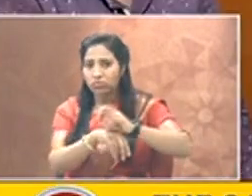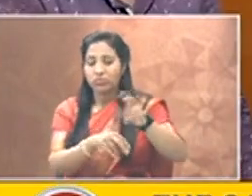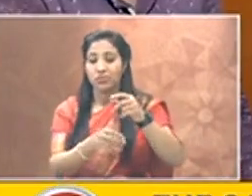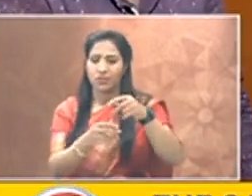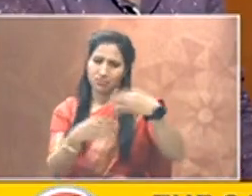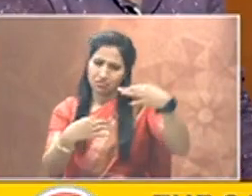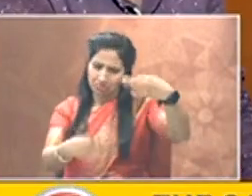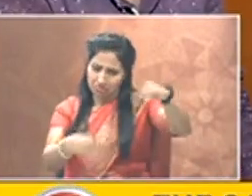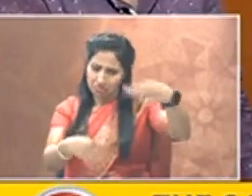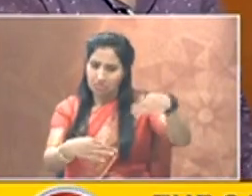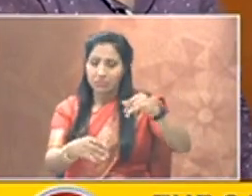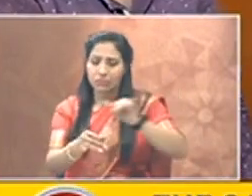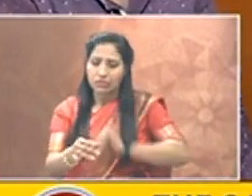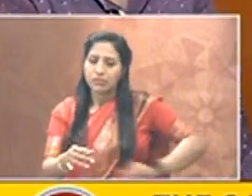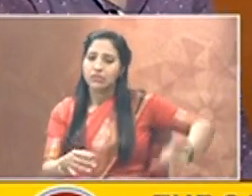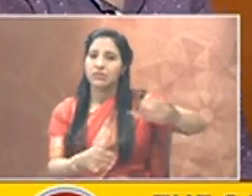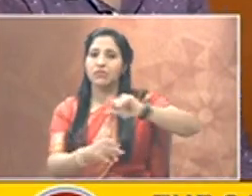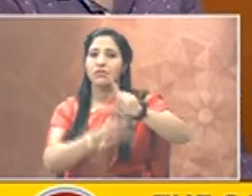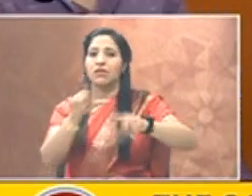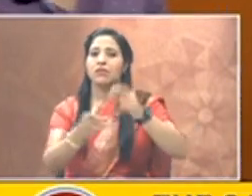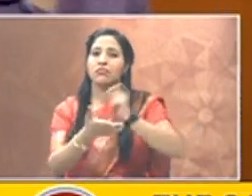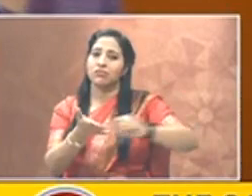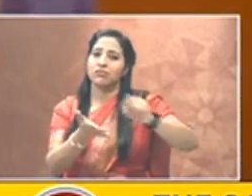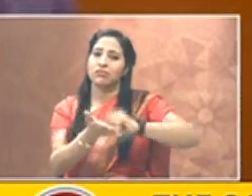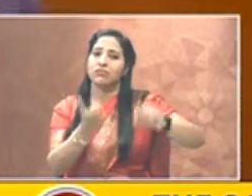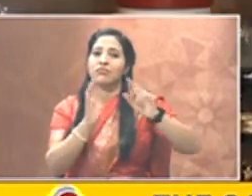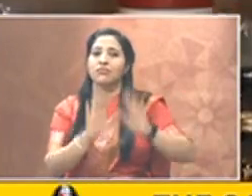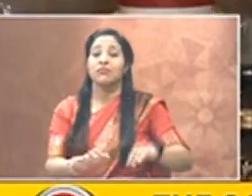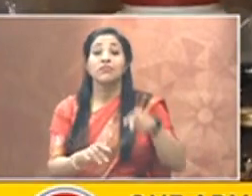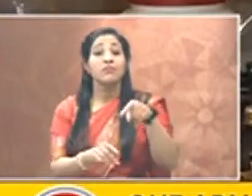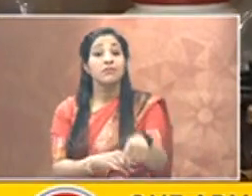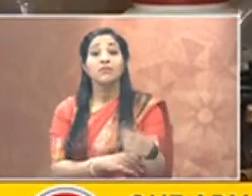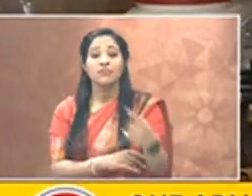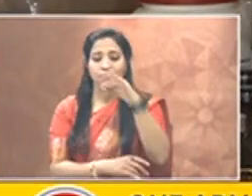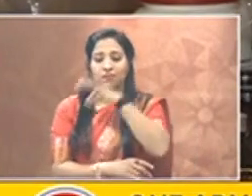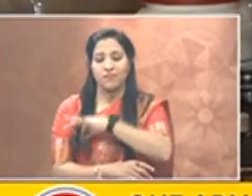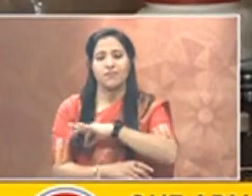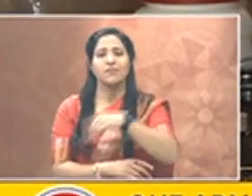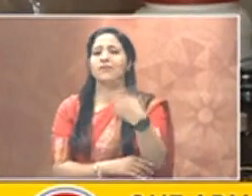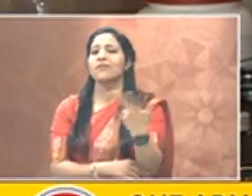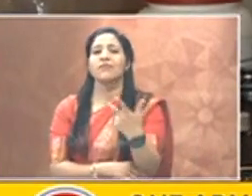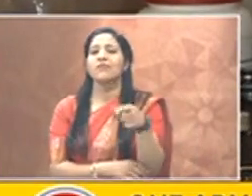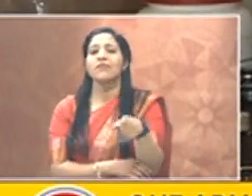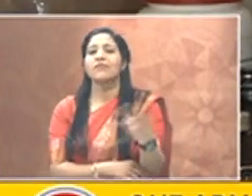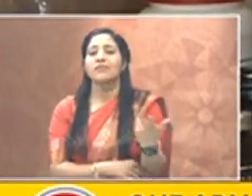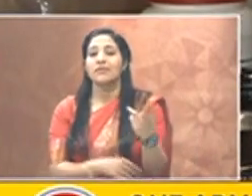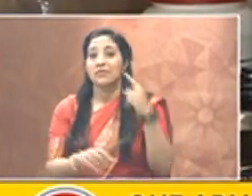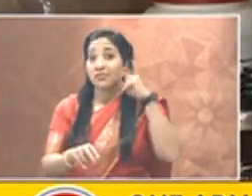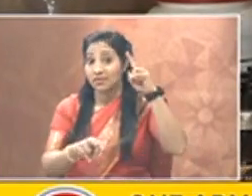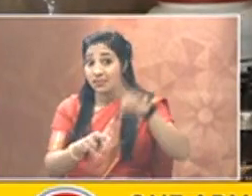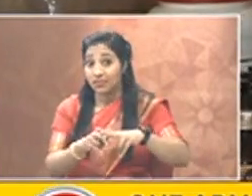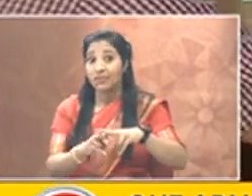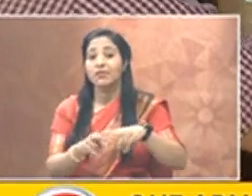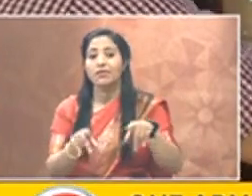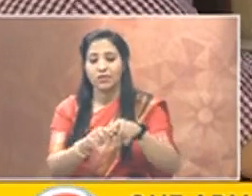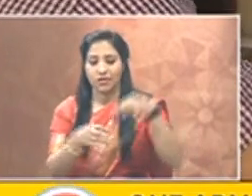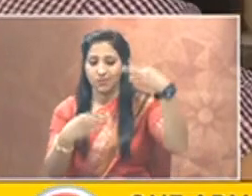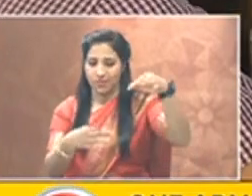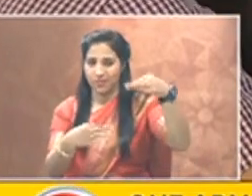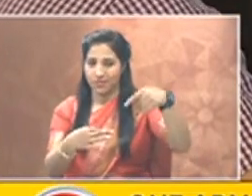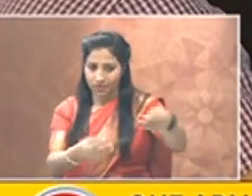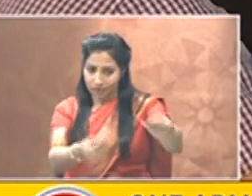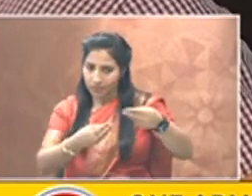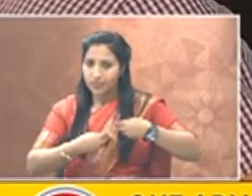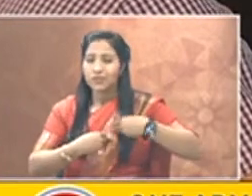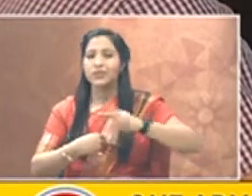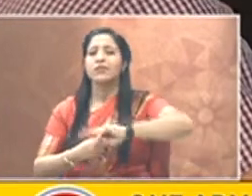पर एक जैसी भाषा लिखेंगे। इसका एक फायदा ये होगा कि अगर आप वो पर्ची लेकर